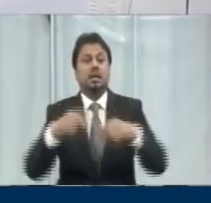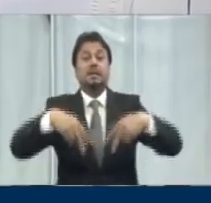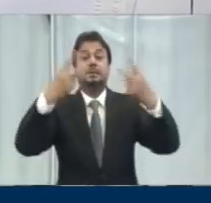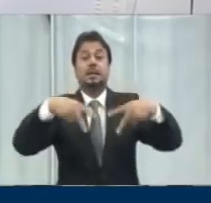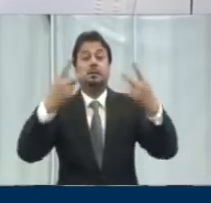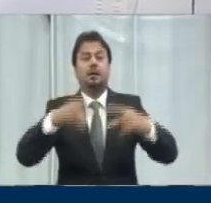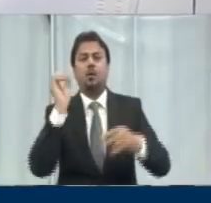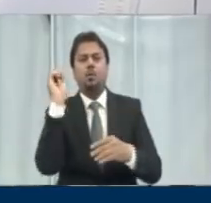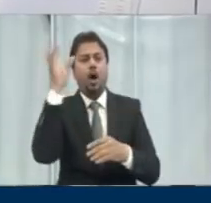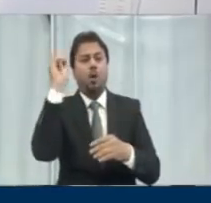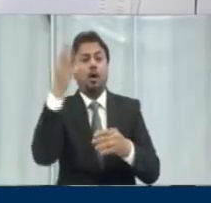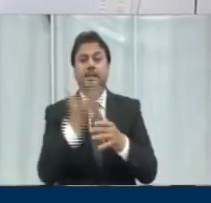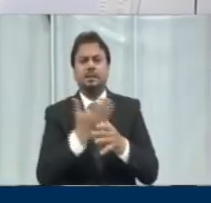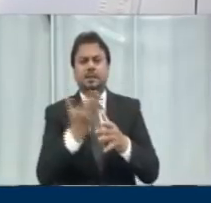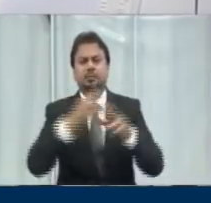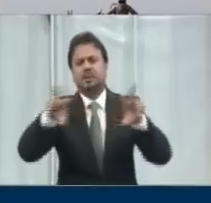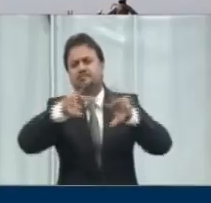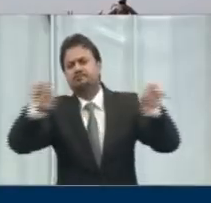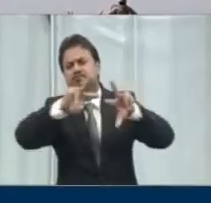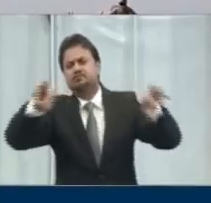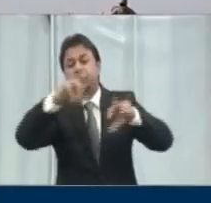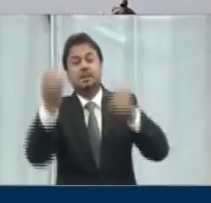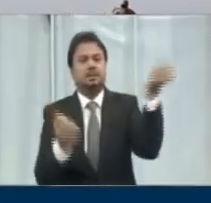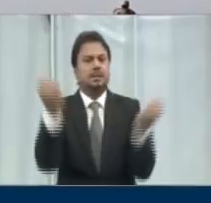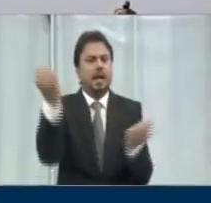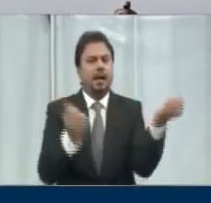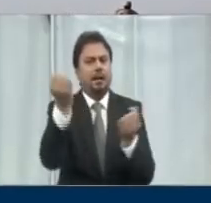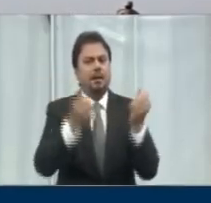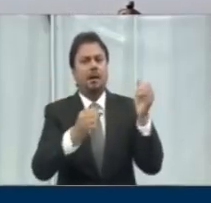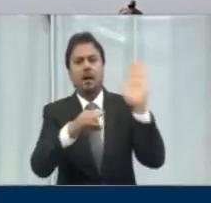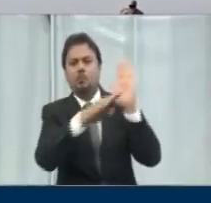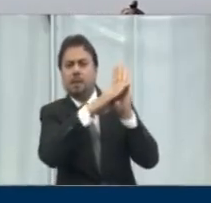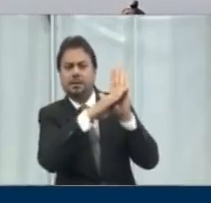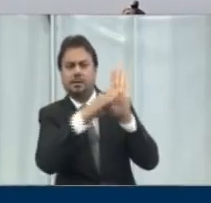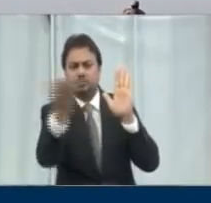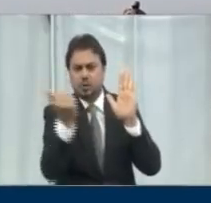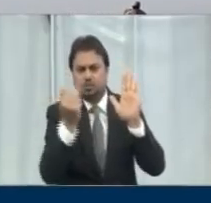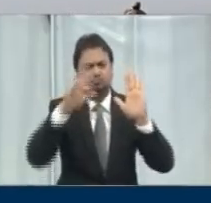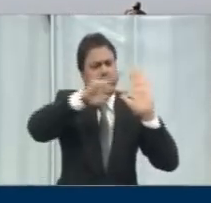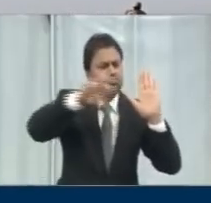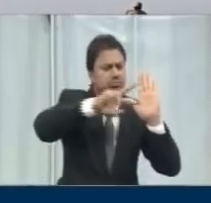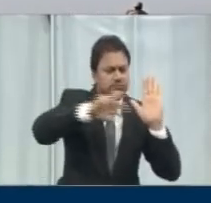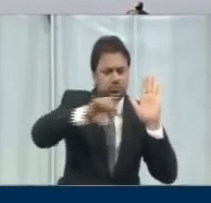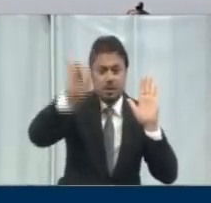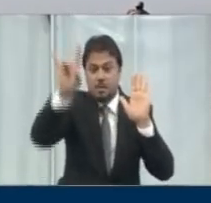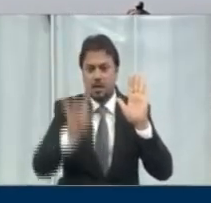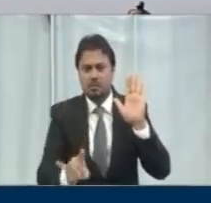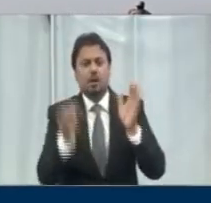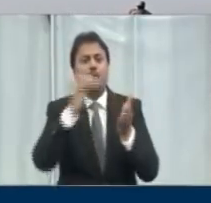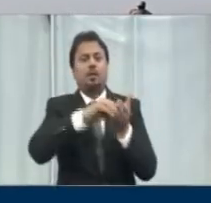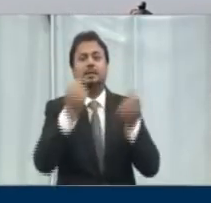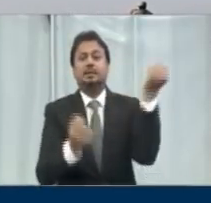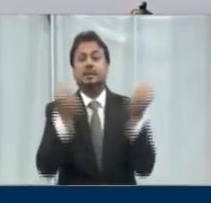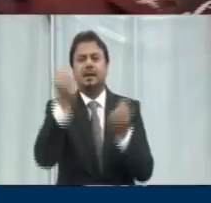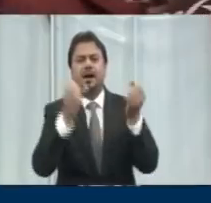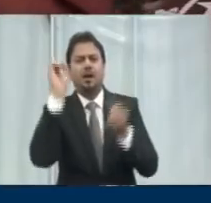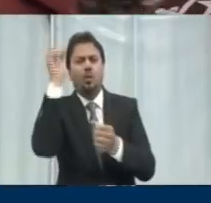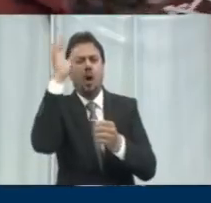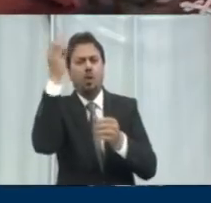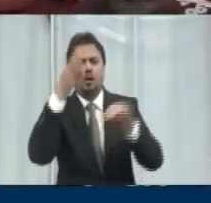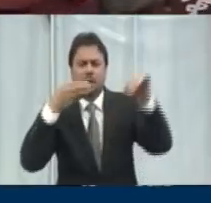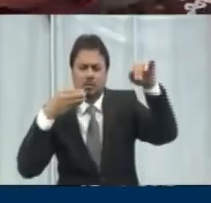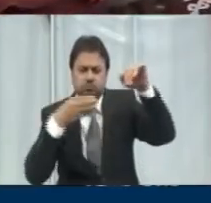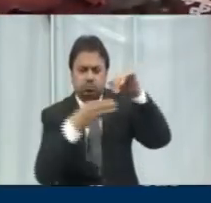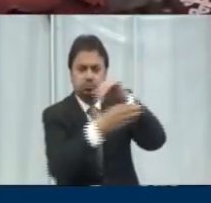أمنية تعمل على تدقيق أصحاب العجلات، إضافة إلى العمل على نصب العجلات المخصصة لأغراض التفتيش.